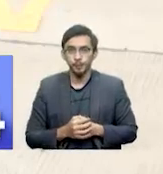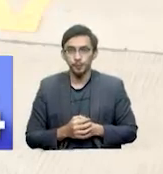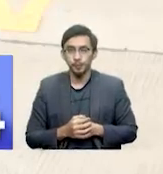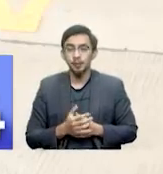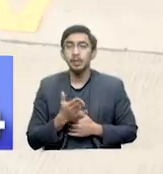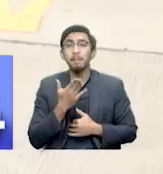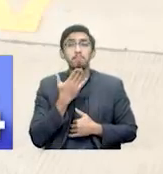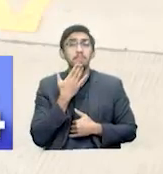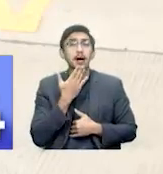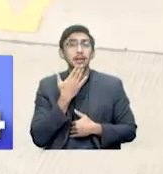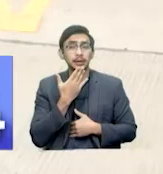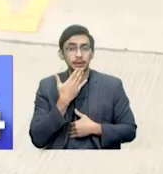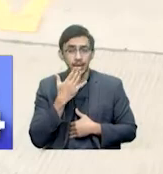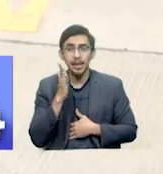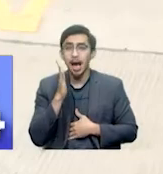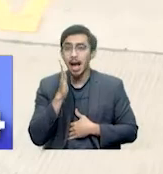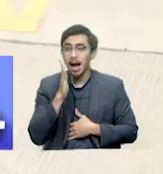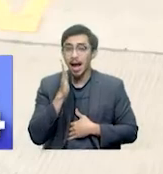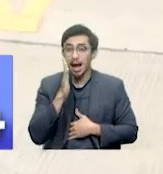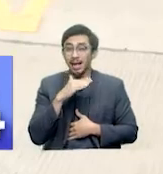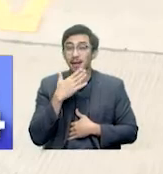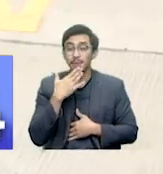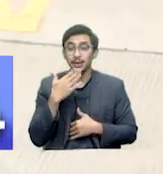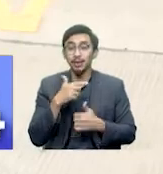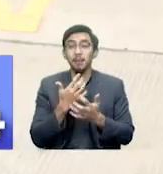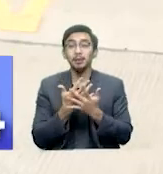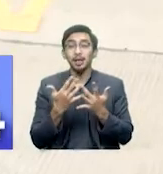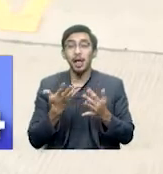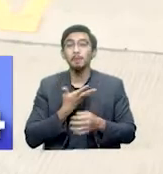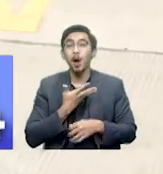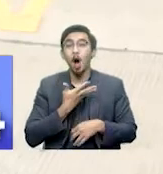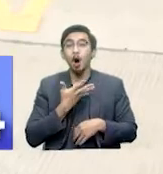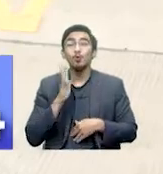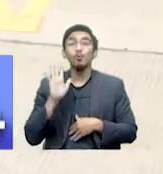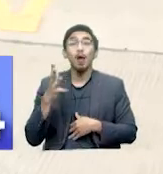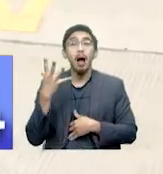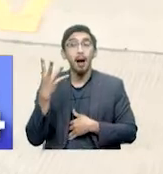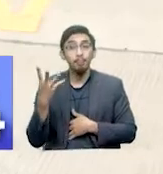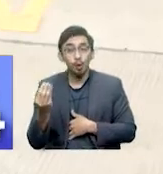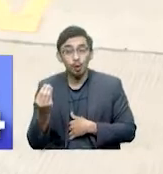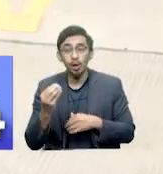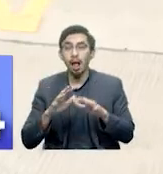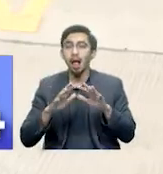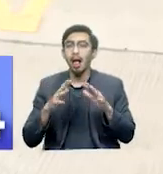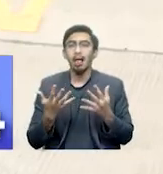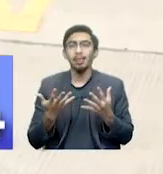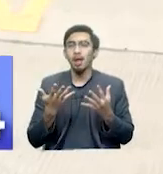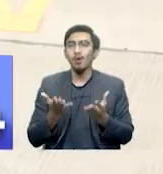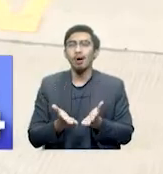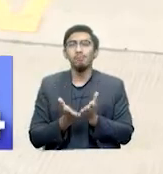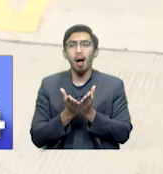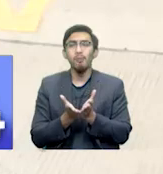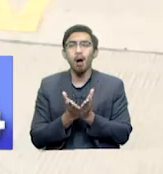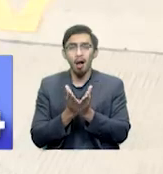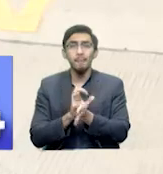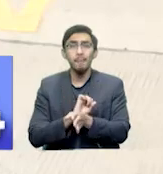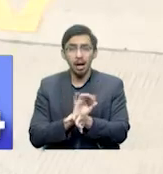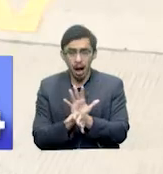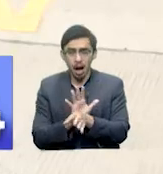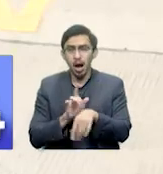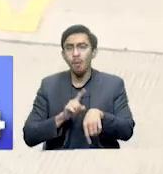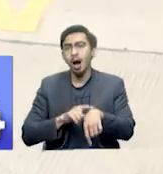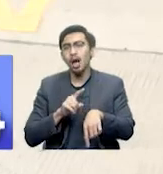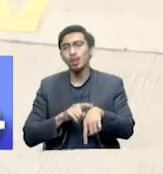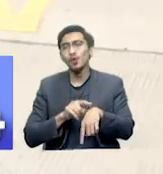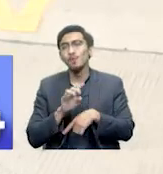secara normal begitu masyarakat yang melakukan perjalanan mudik atau juga melakukan perjalanan di Pelabuhan Merak ini hanya membutuhkan waktu kurang lebih 40